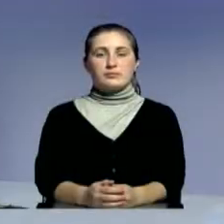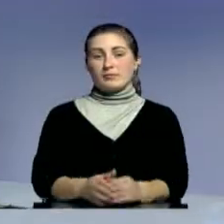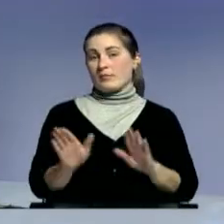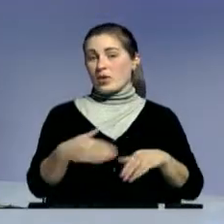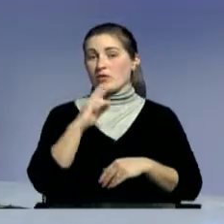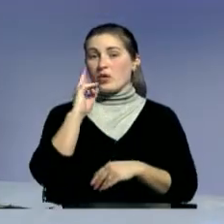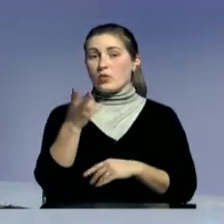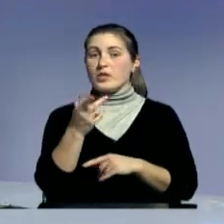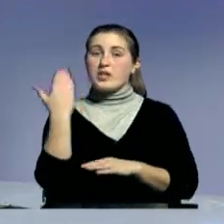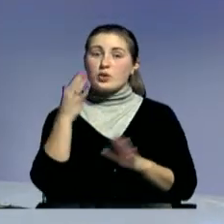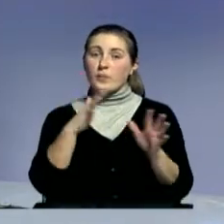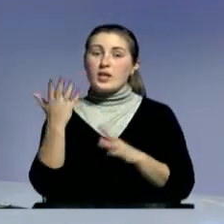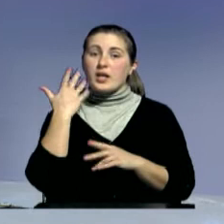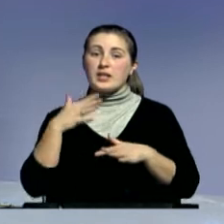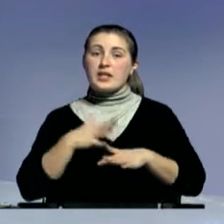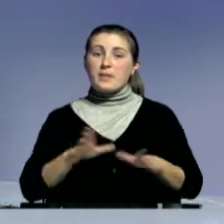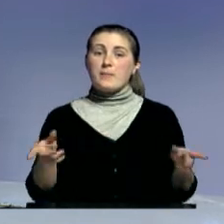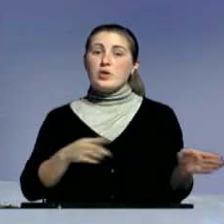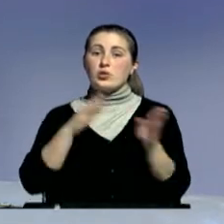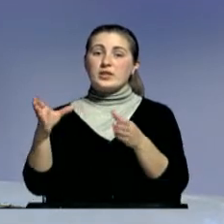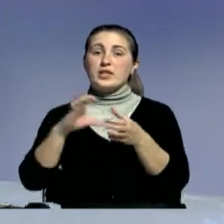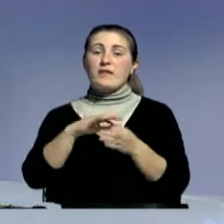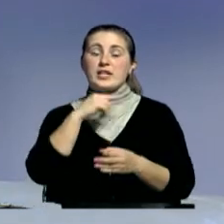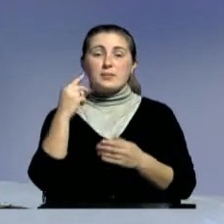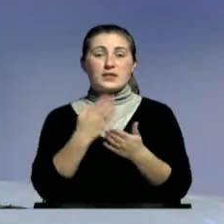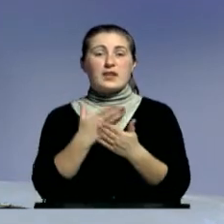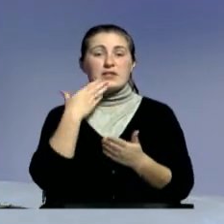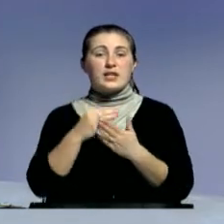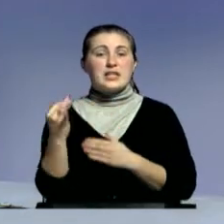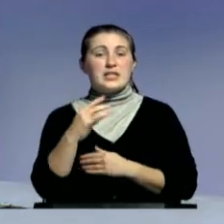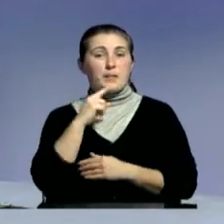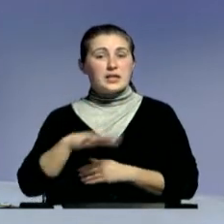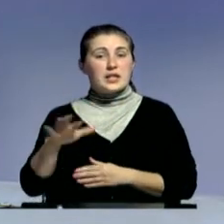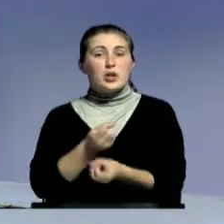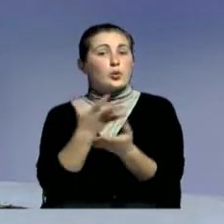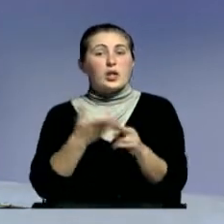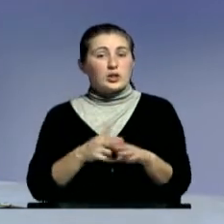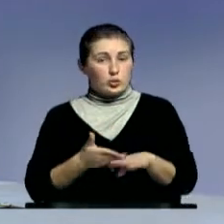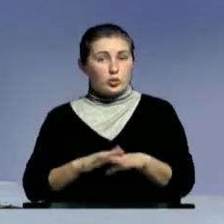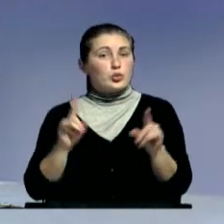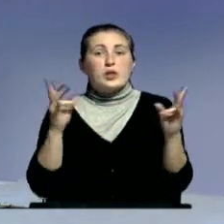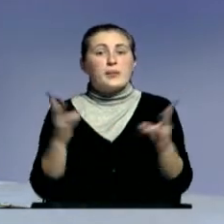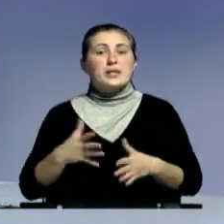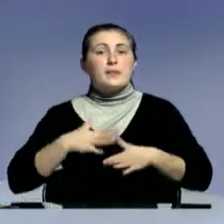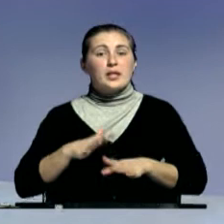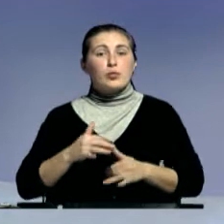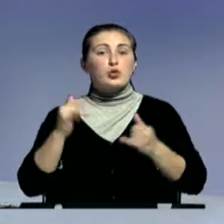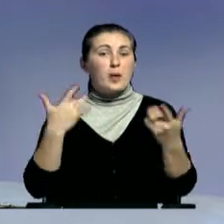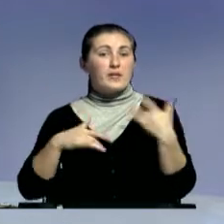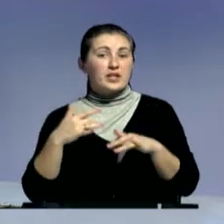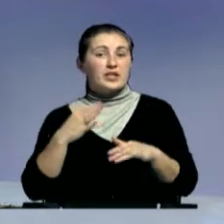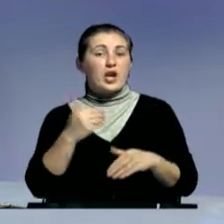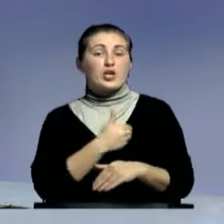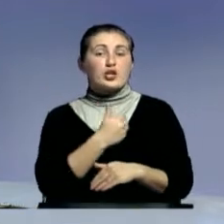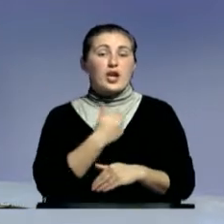Прошло 2 года с тех событий, как Крым перешел в состав России и представляет свои интересы на материке. Насколько это сложно? Что необходимо Крыму, чтобы оправдать ожидания